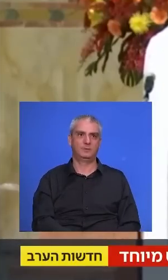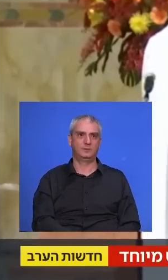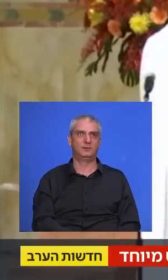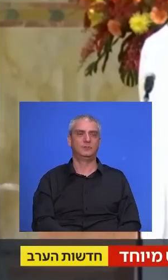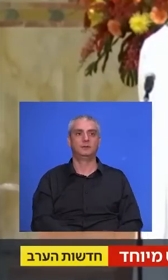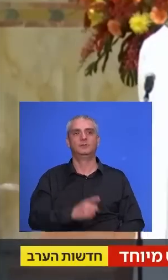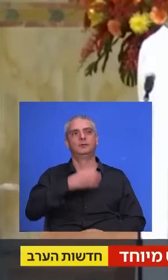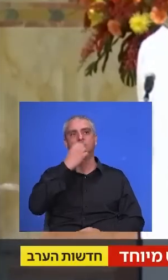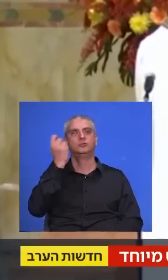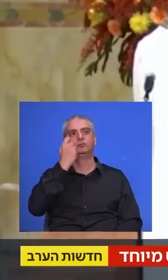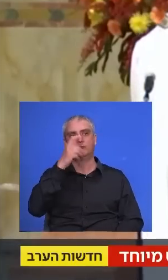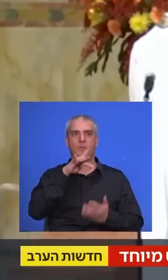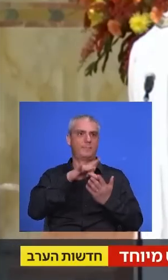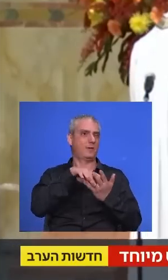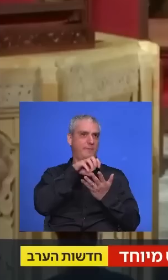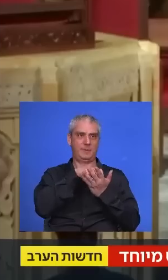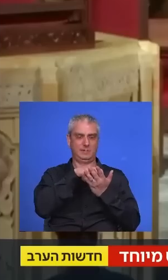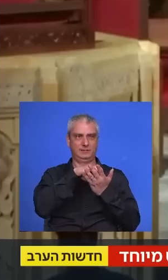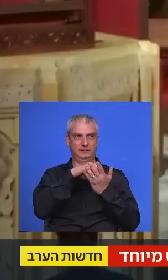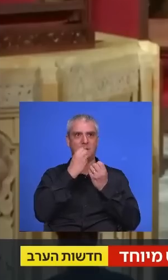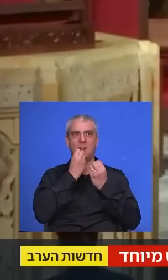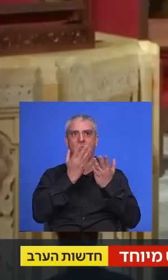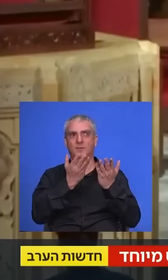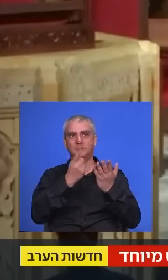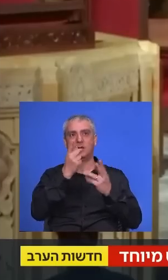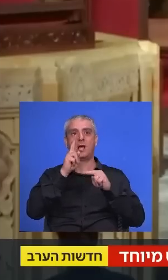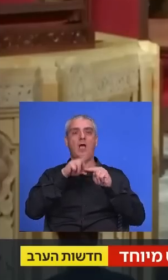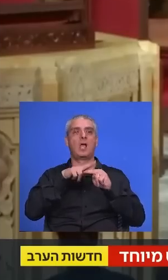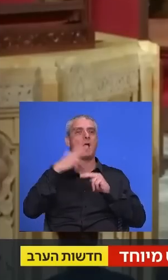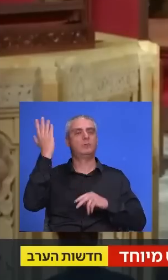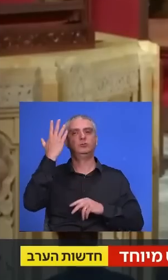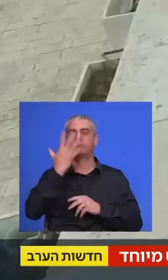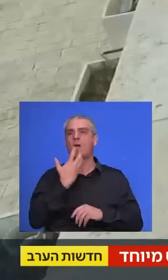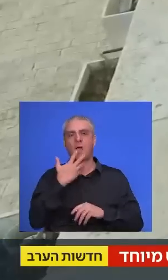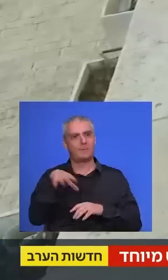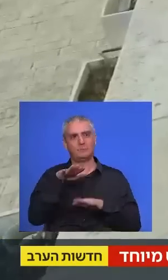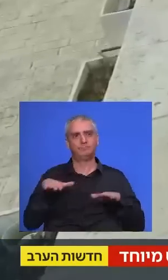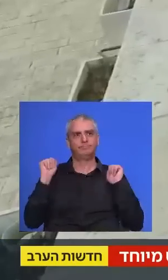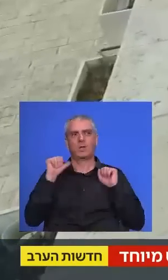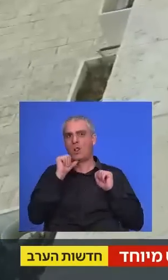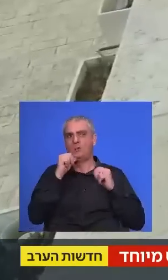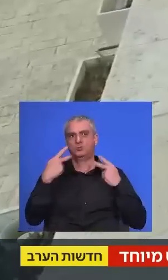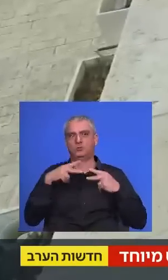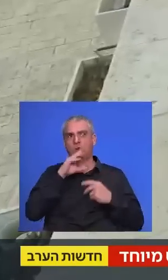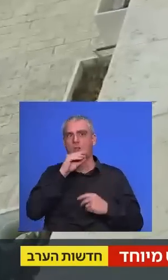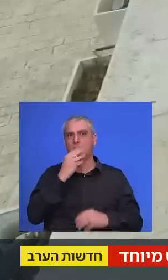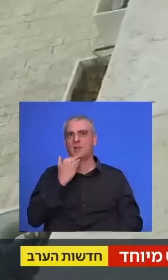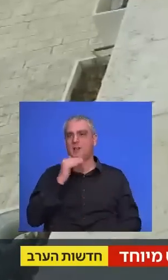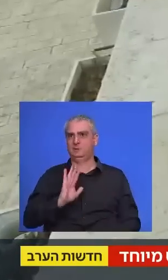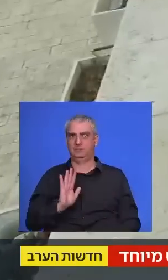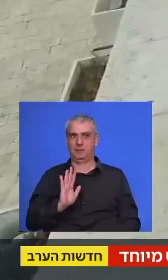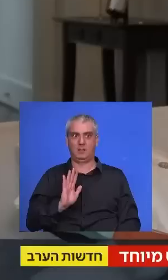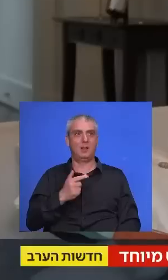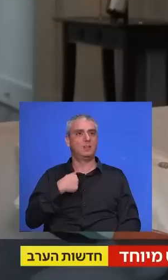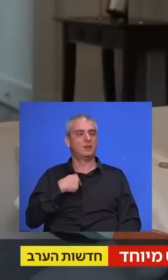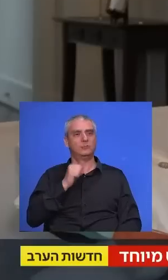דרשות השבת הן הזירה המרכזית להעברת המסר. זאת אחרי שנים שבהם רבנים רבים פשוט חששו לדבר על ישראל. We're lifting